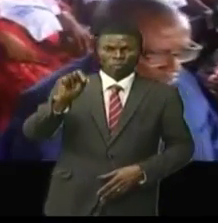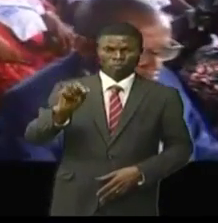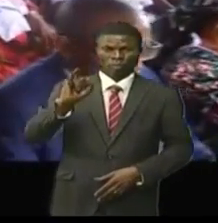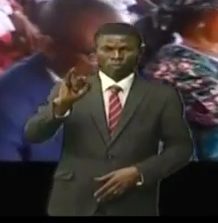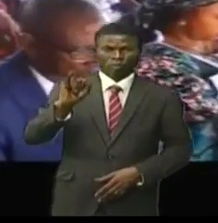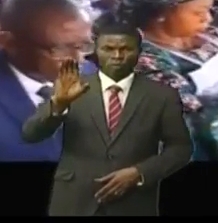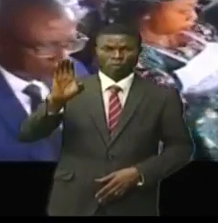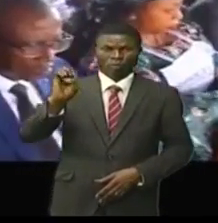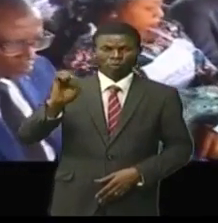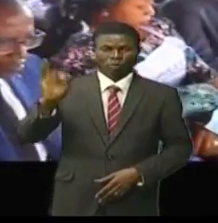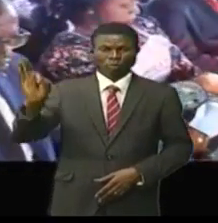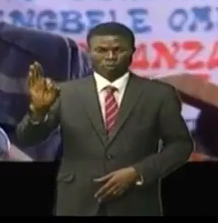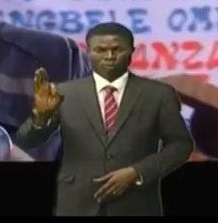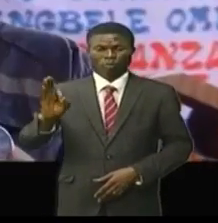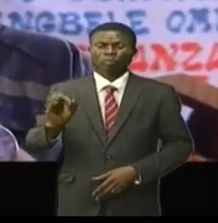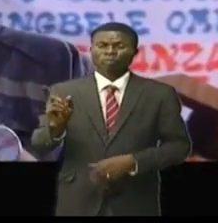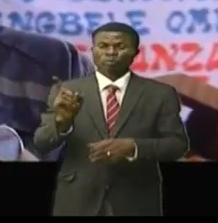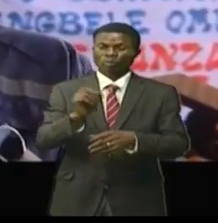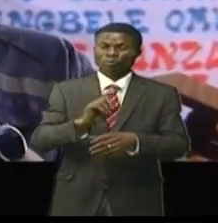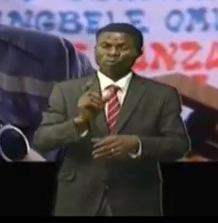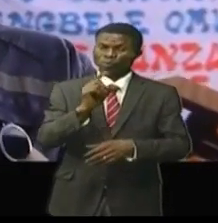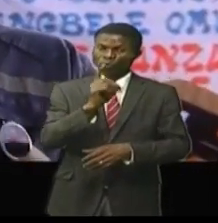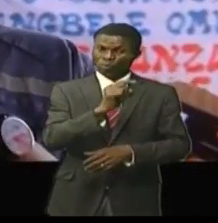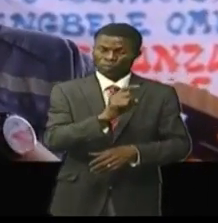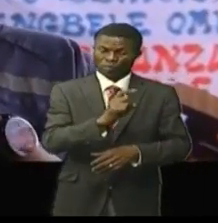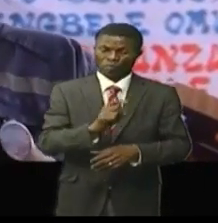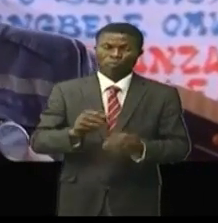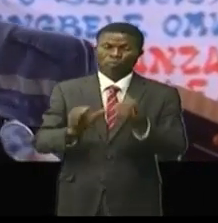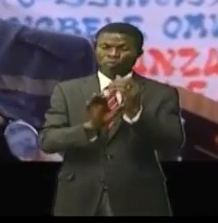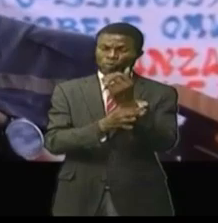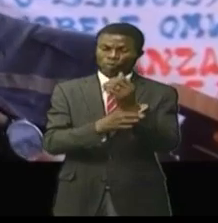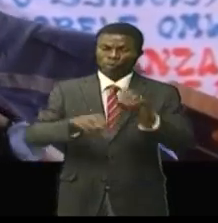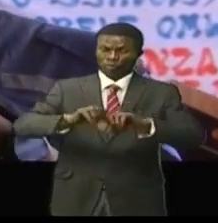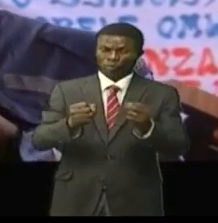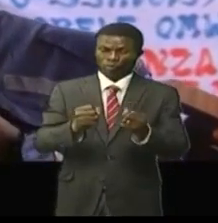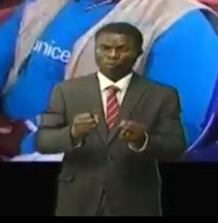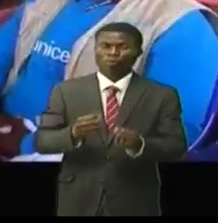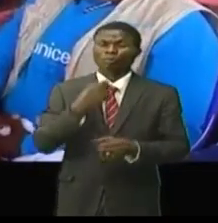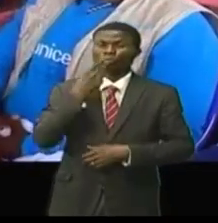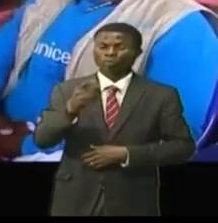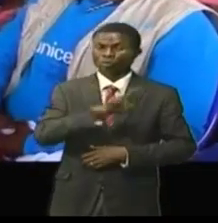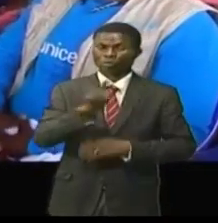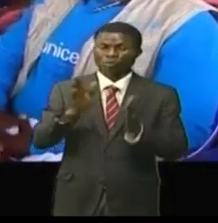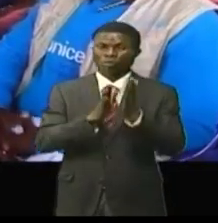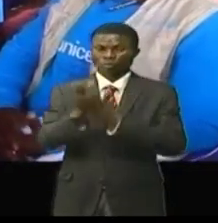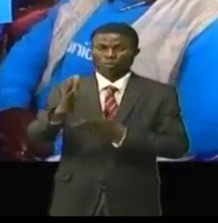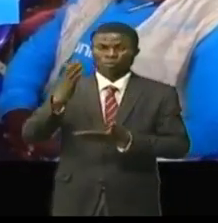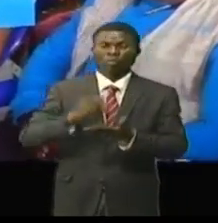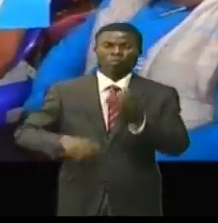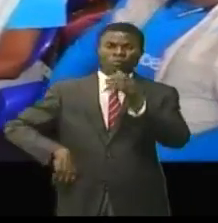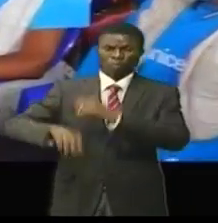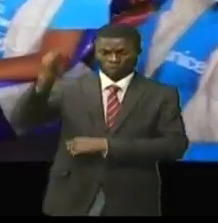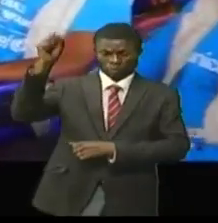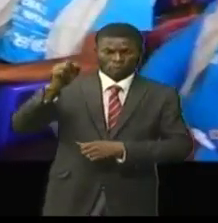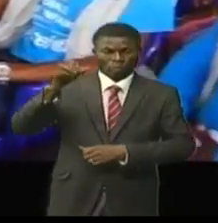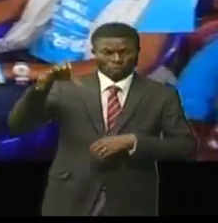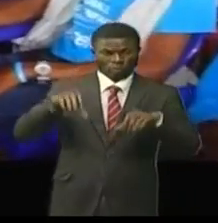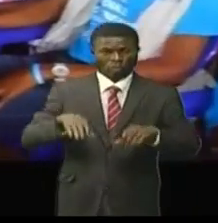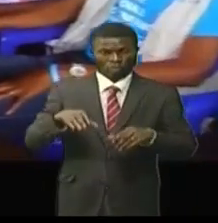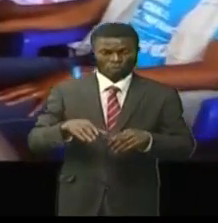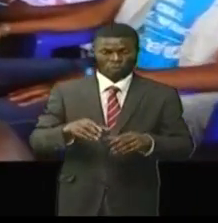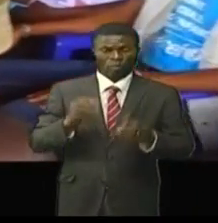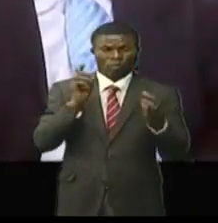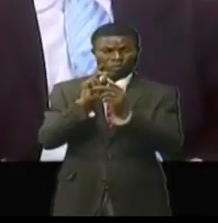que le virus de poliomyélite qui fait sa réapparition en RDC, pourtant déclaré en 2015 éradiqué dans le pays de Lumumba. Mais les derniers